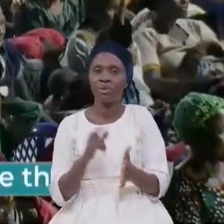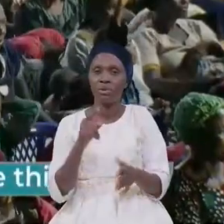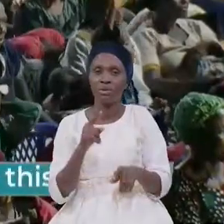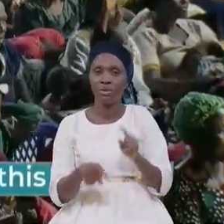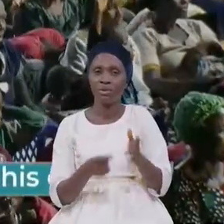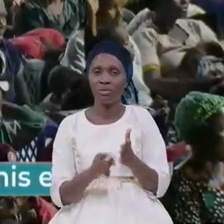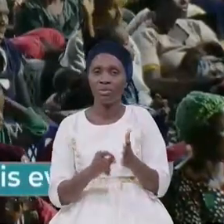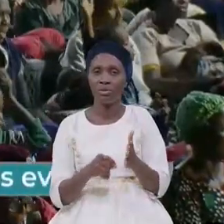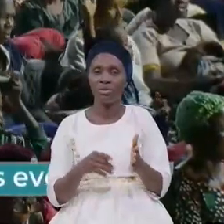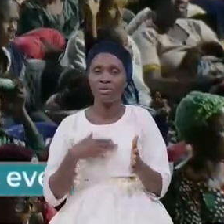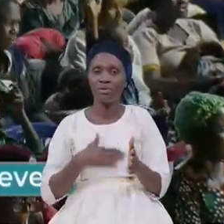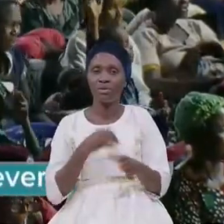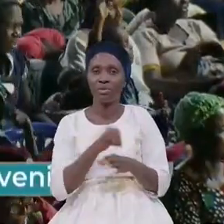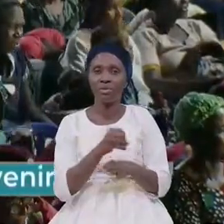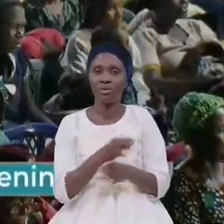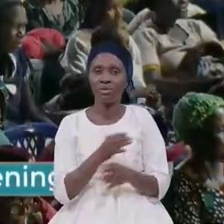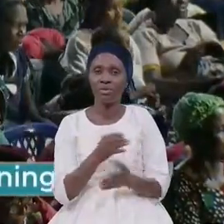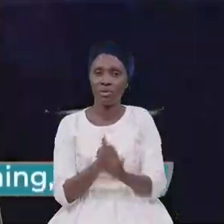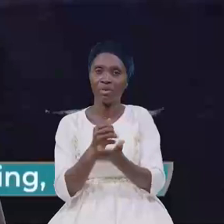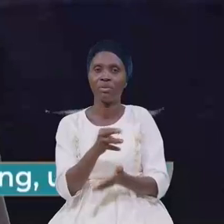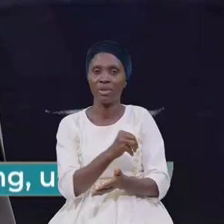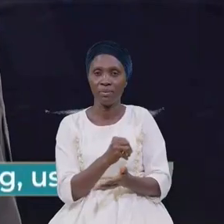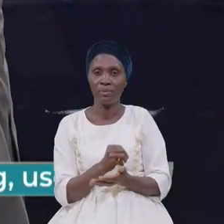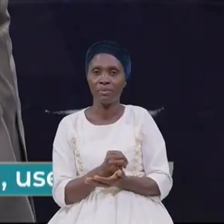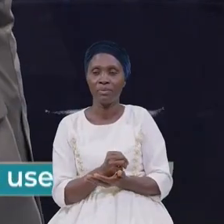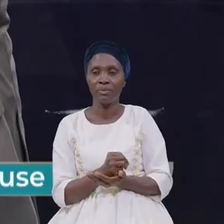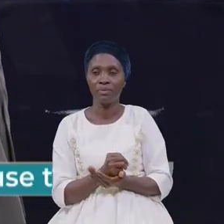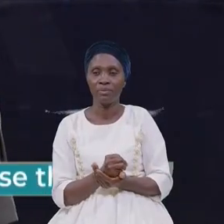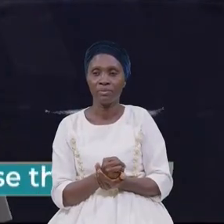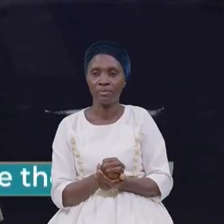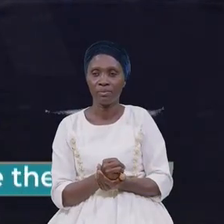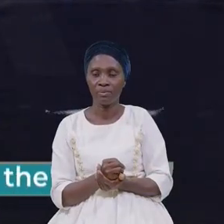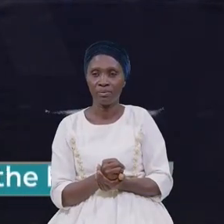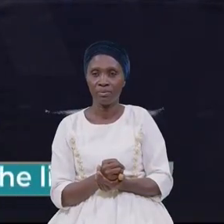C'est l'heure de d'écrire le nom de nouveaux convertis